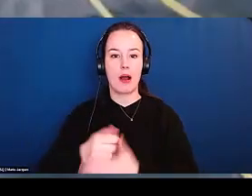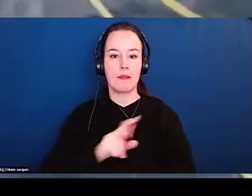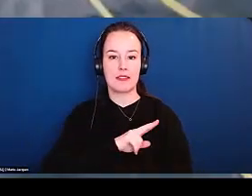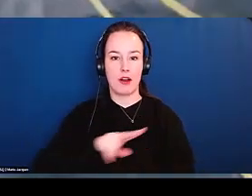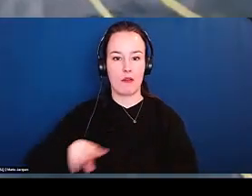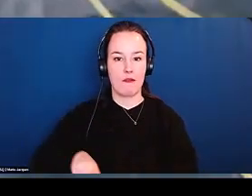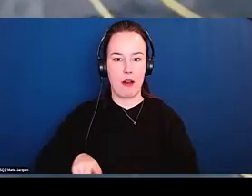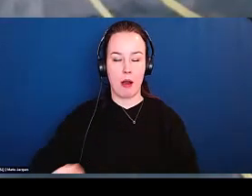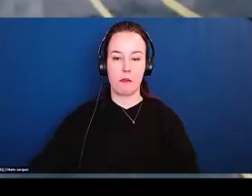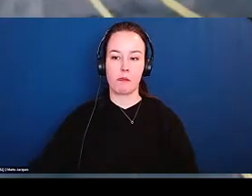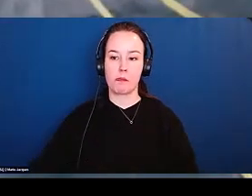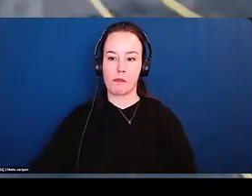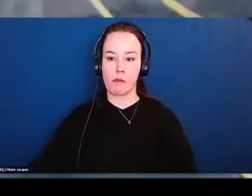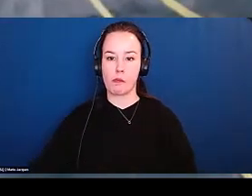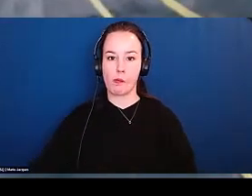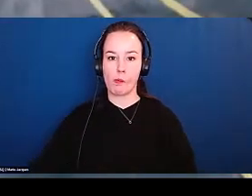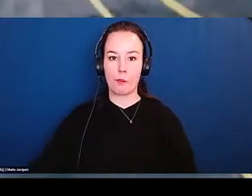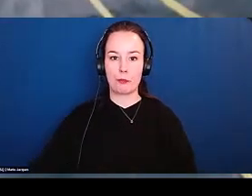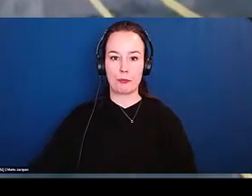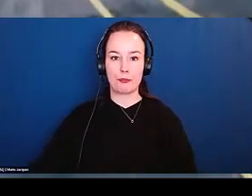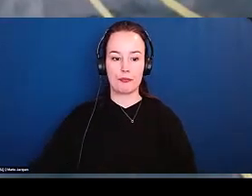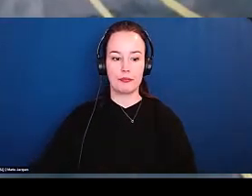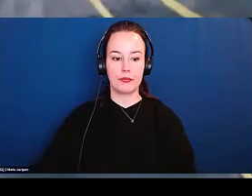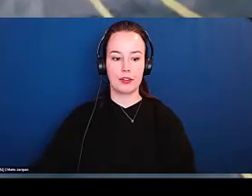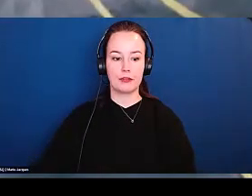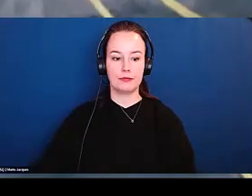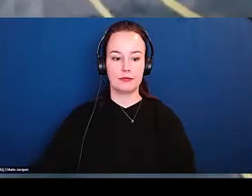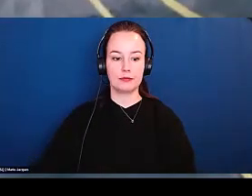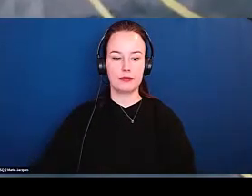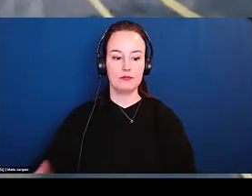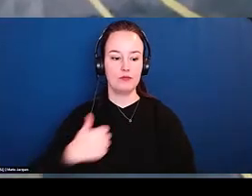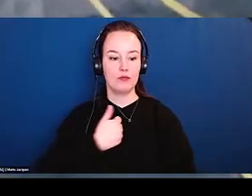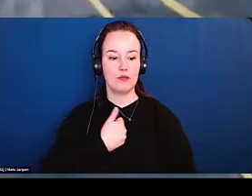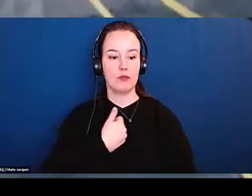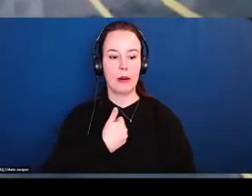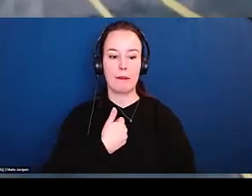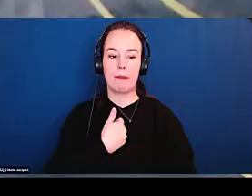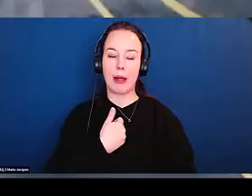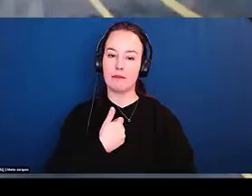Vancouver. Je fais, je suis un partenaire patient et je suis aussi